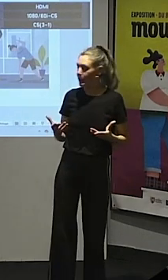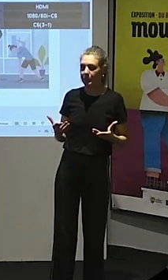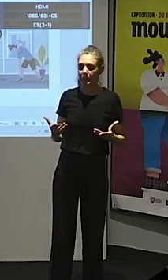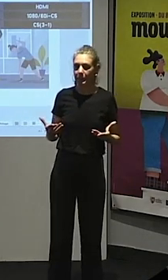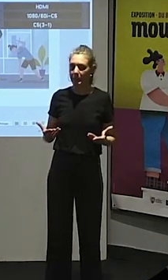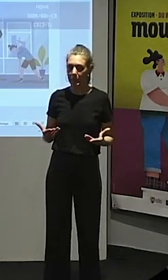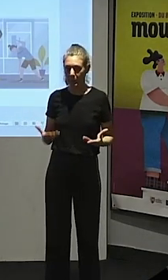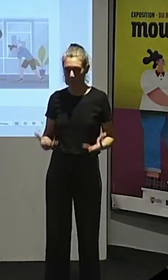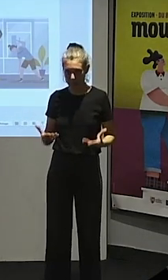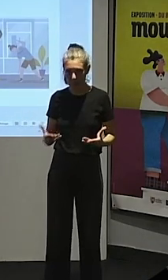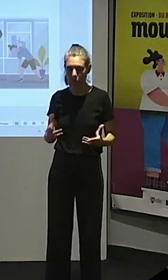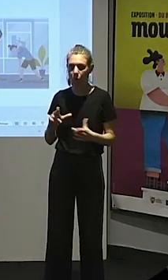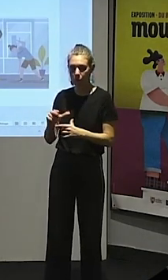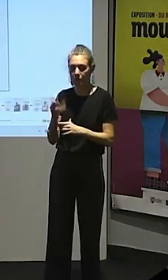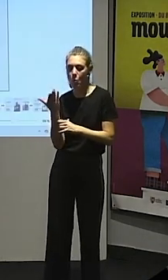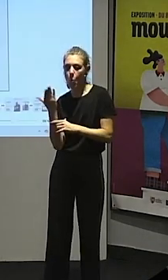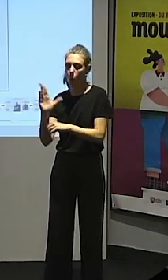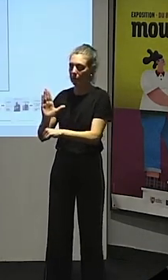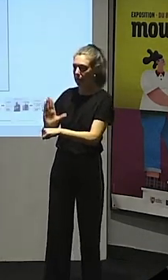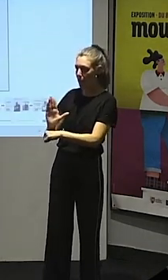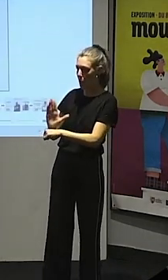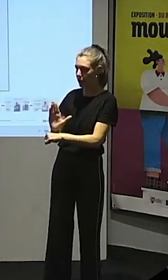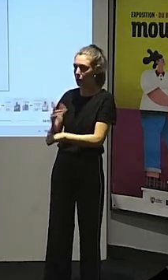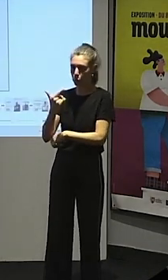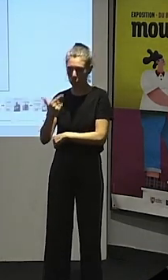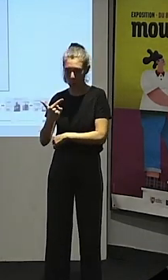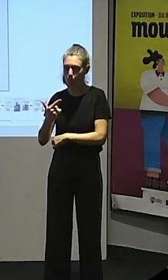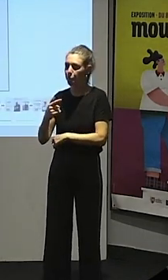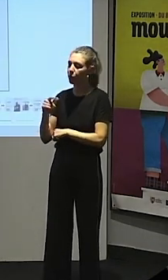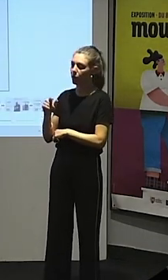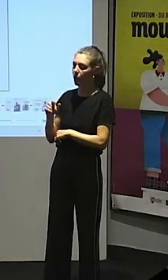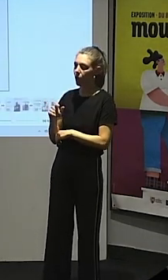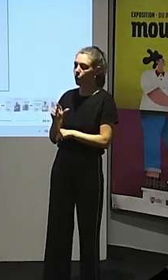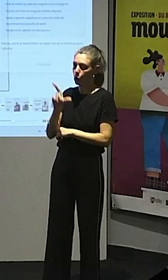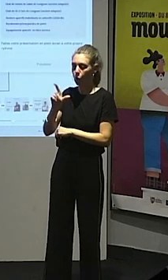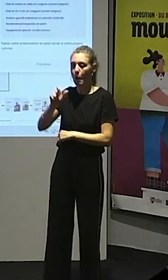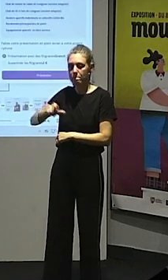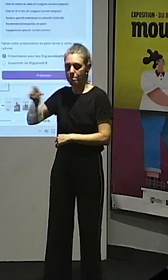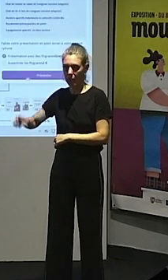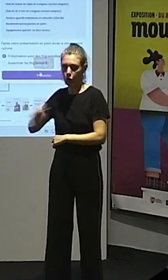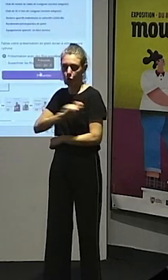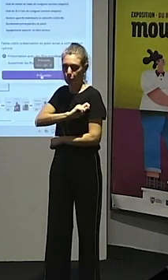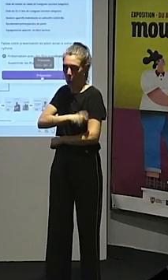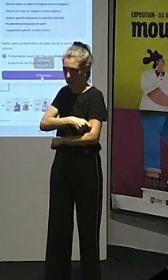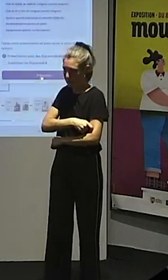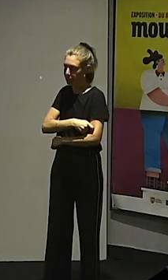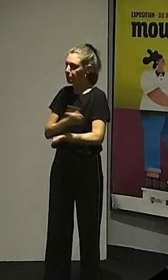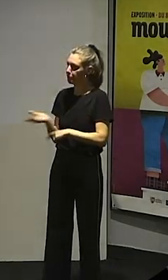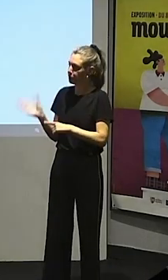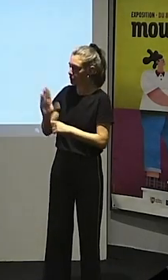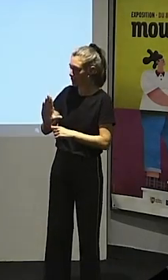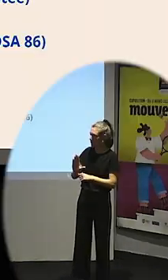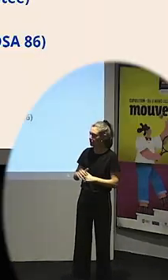témoignages donc de sportifs avec encore un parcours différent. Donc